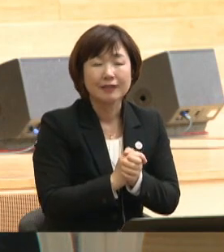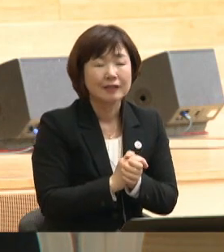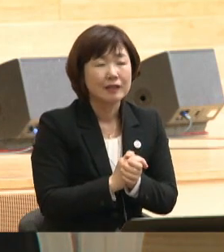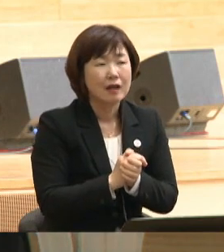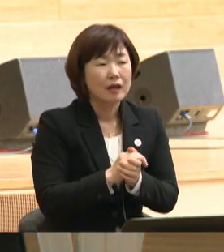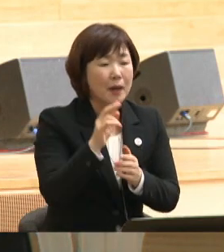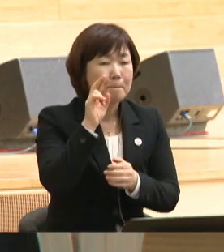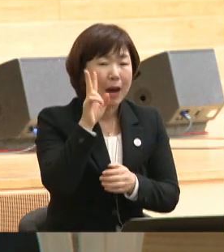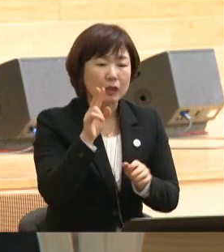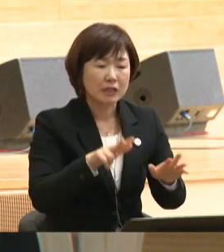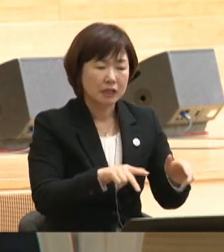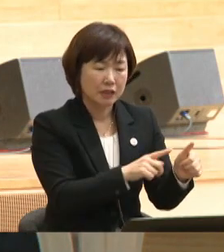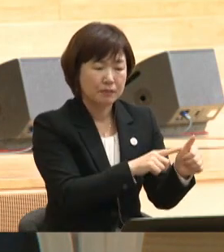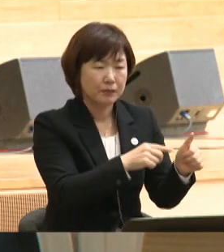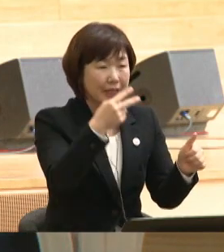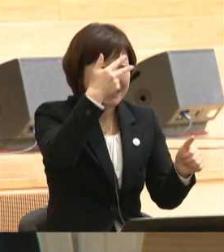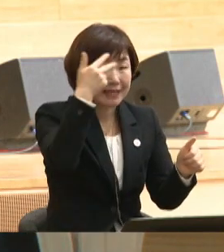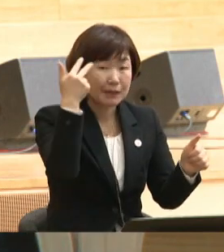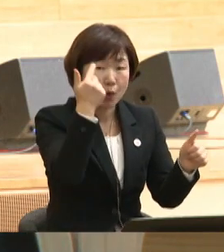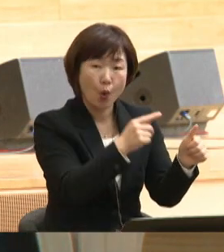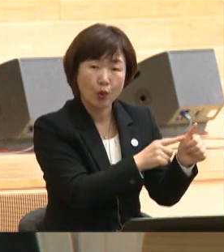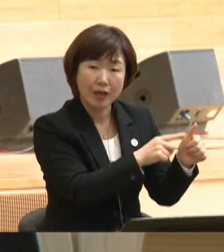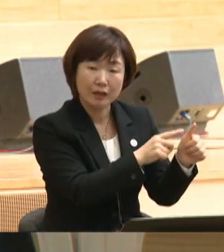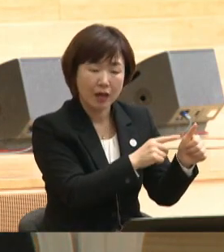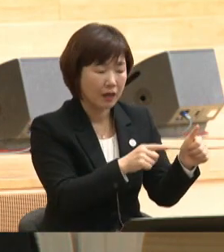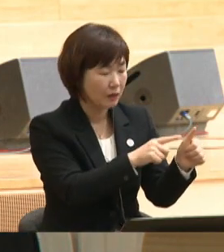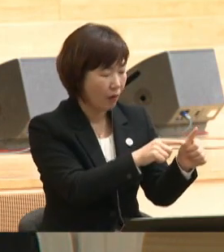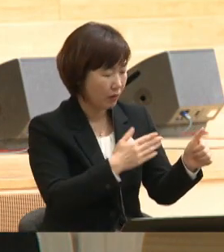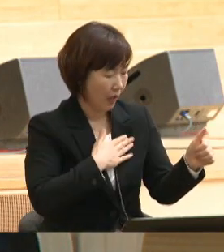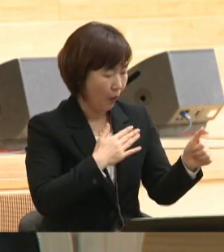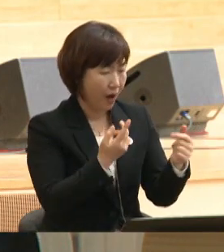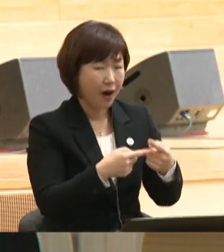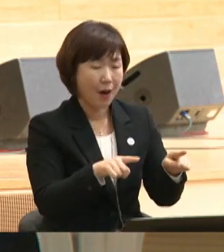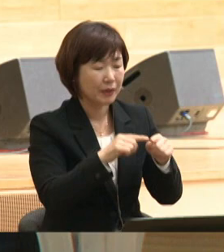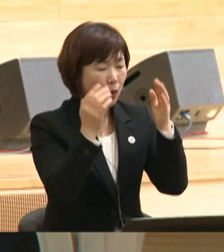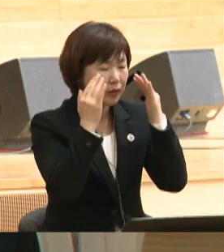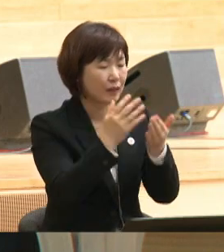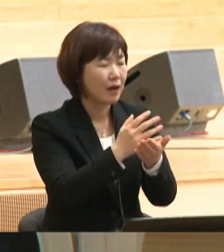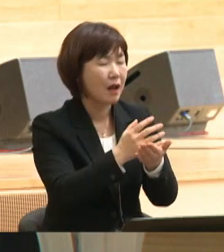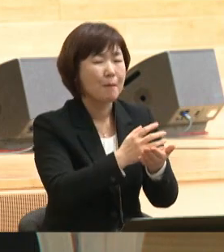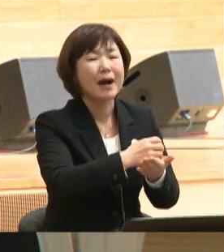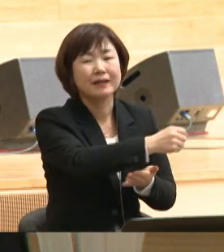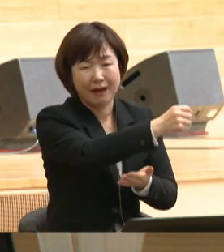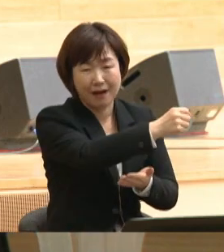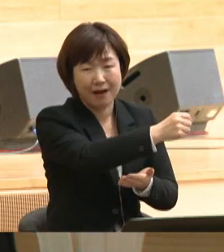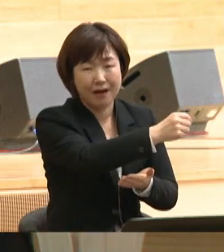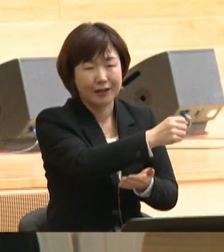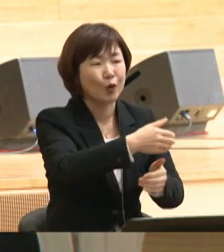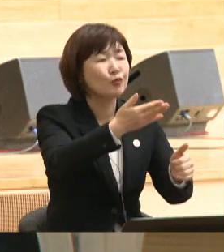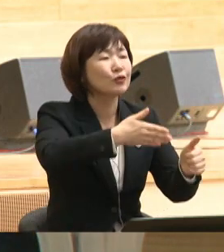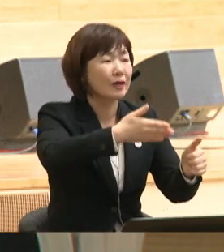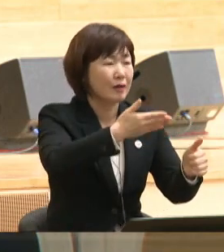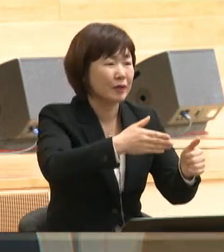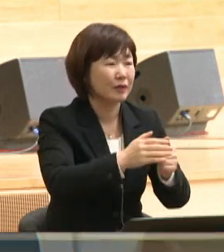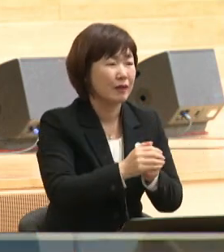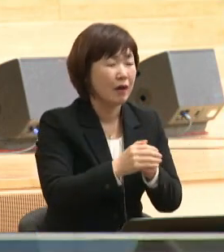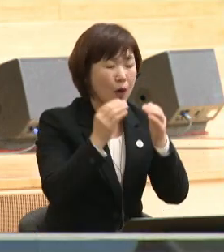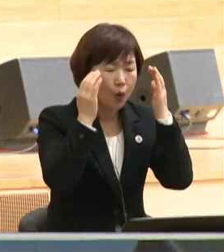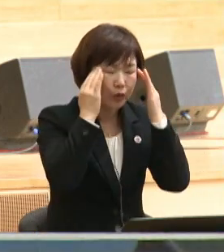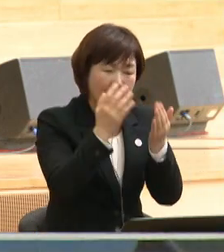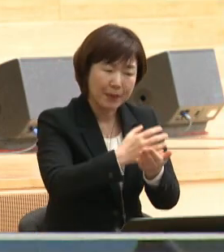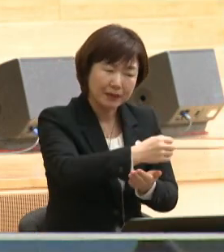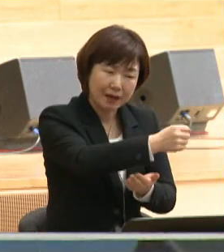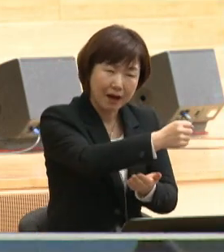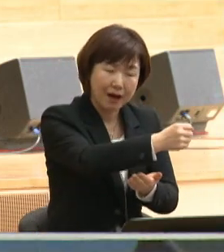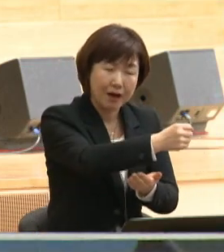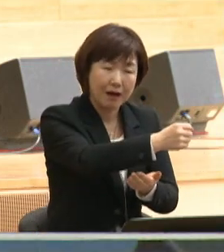바울은 디모데를 향하여서 나와 함께 고난을 받으라고 권면합니다 그런데 고난을 받으라는이 권면은요